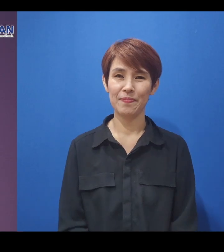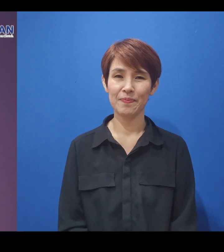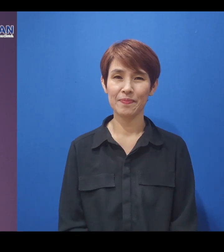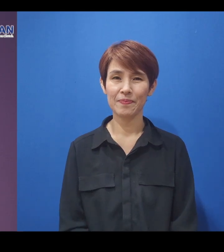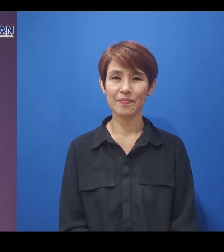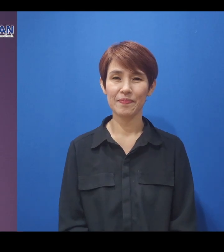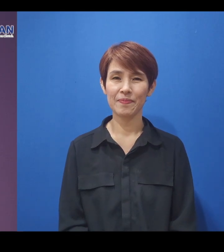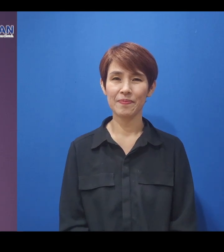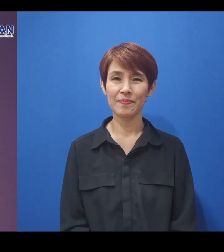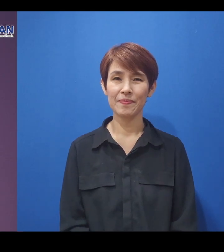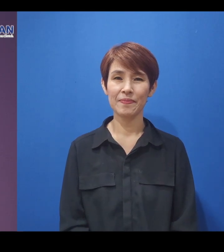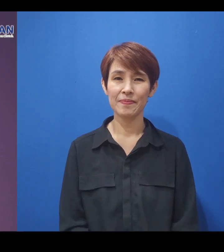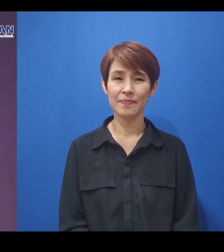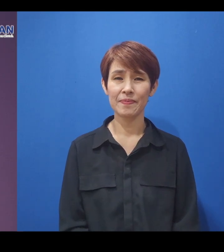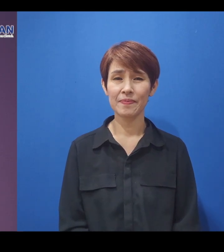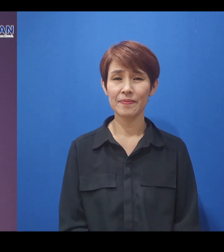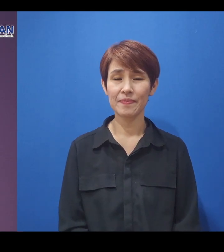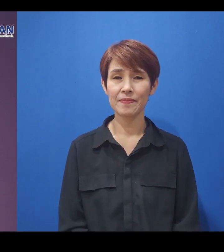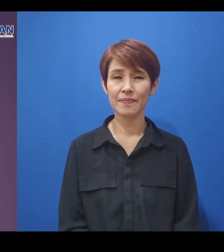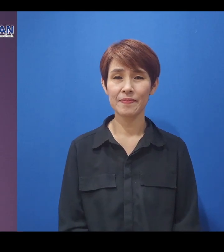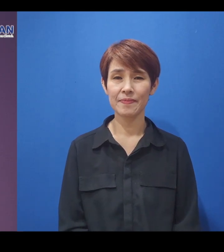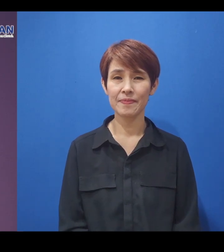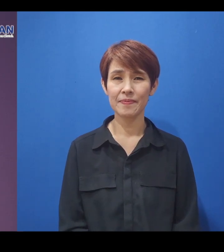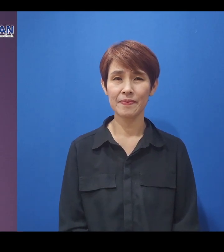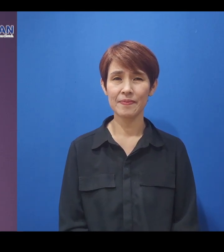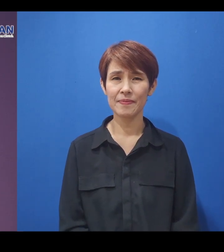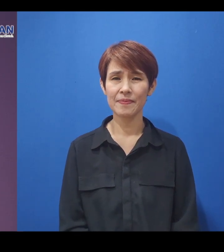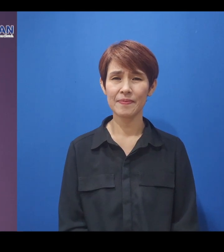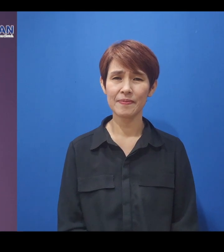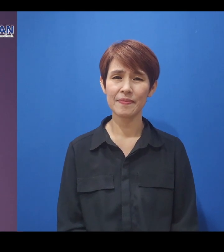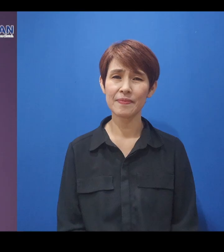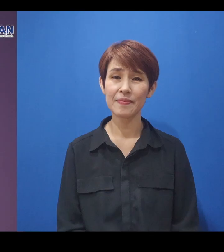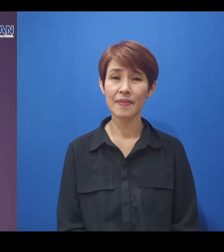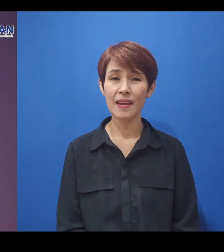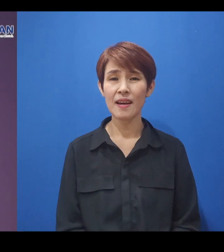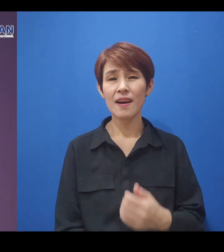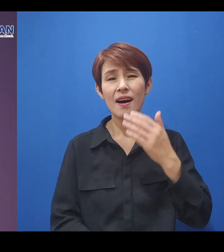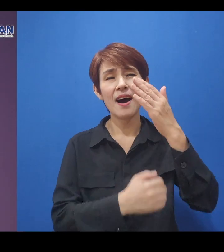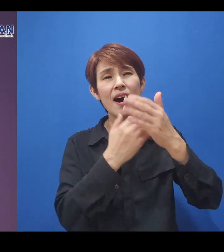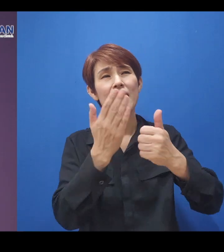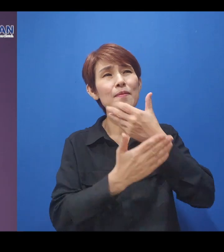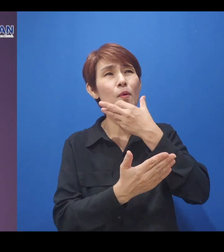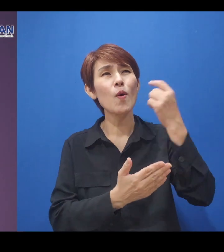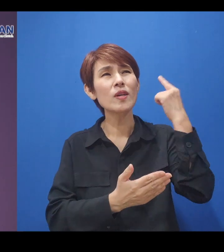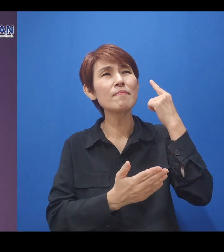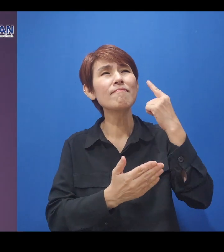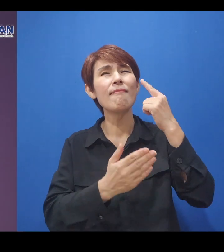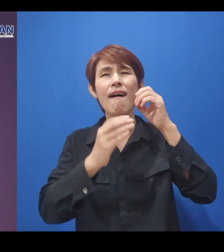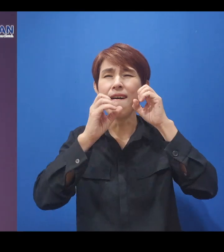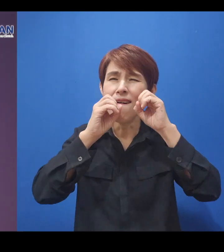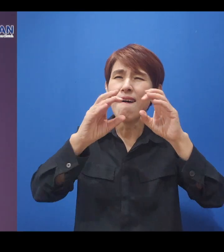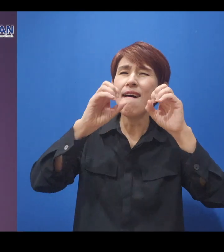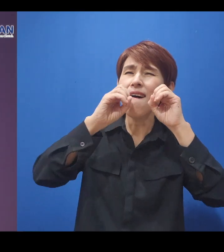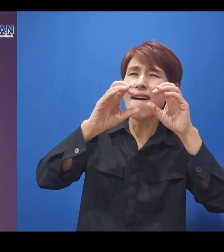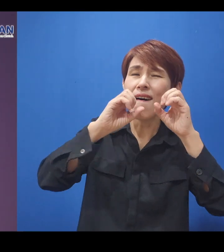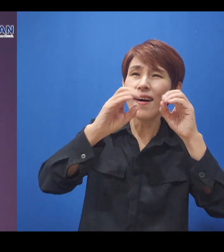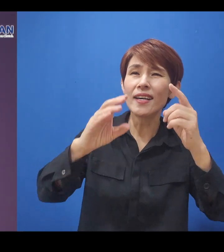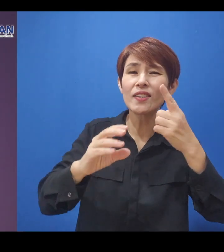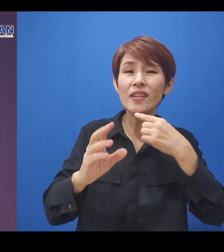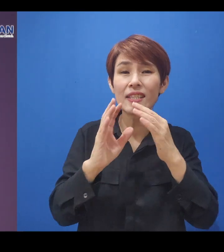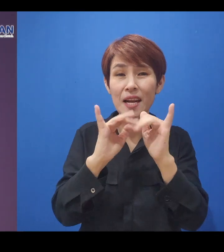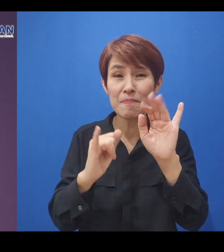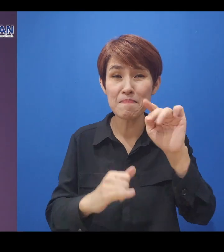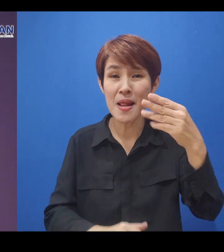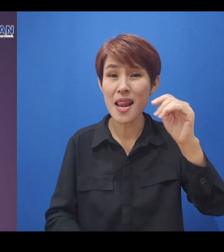다 깨지고도 미친 듯이 깃발을 흔들고 그 나라를 외쳤던 빌립처럼